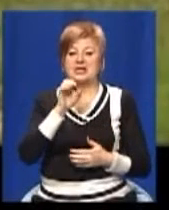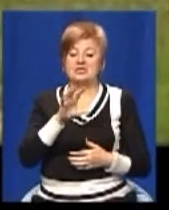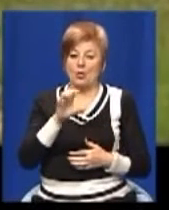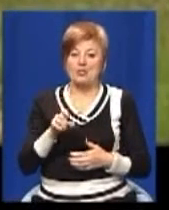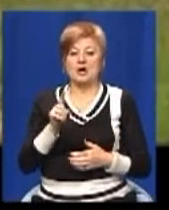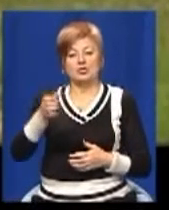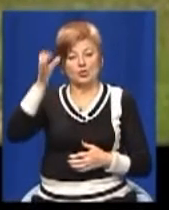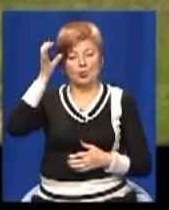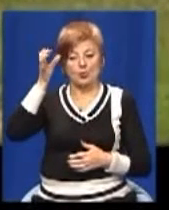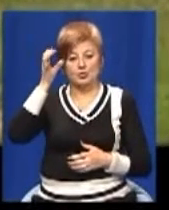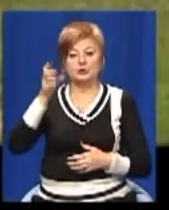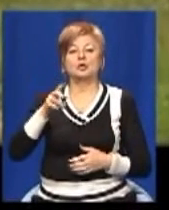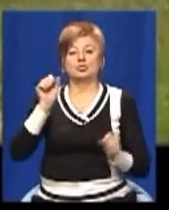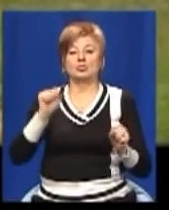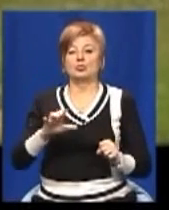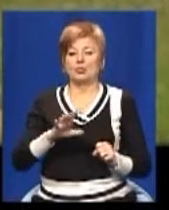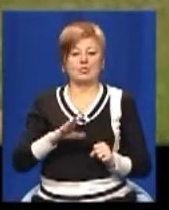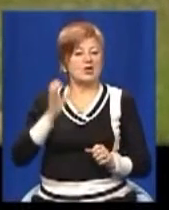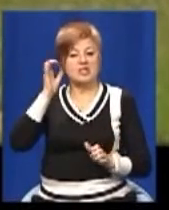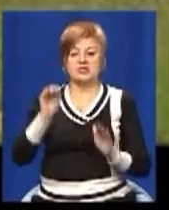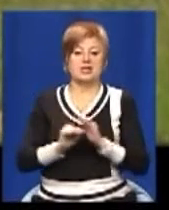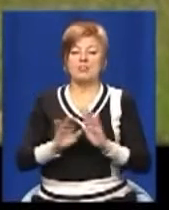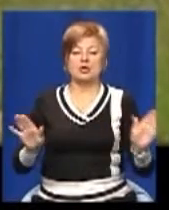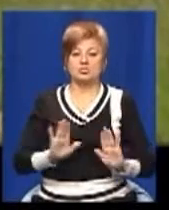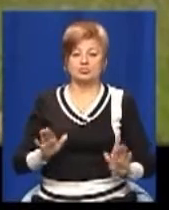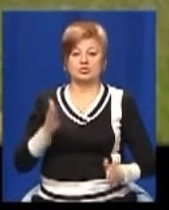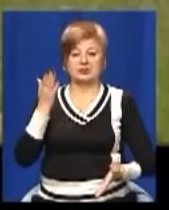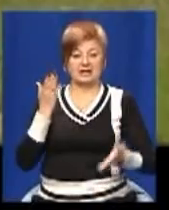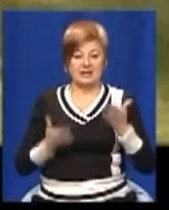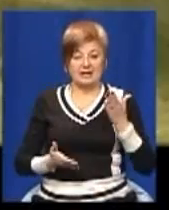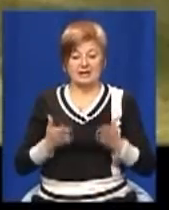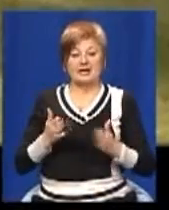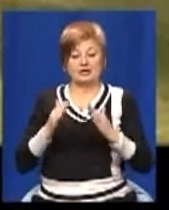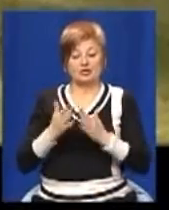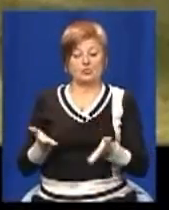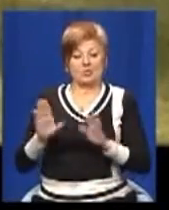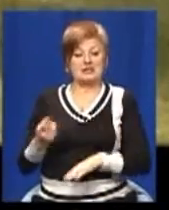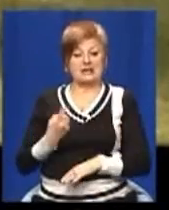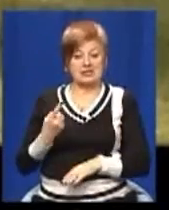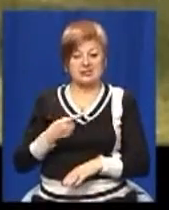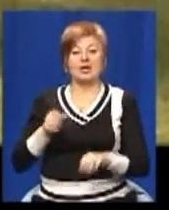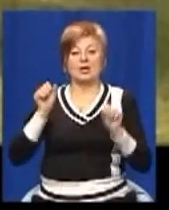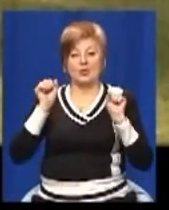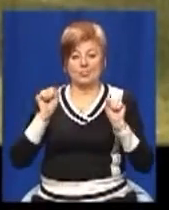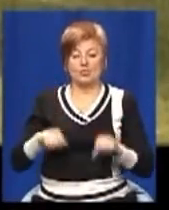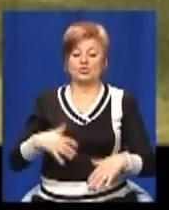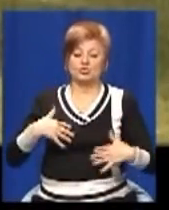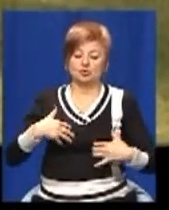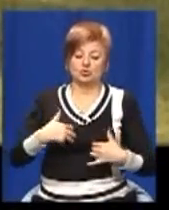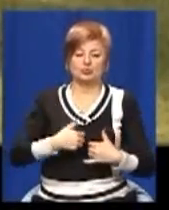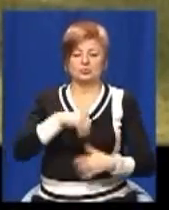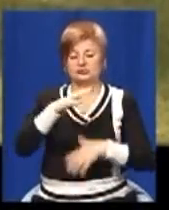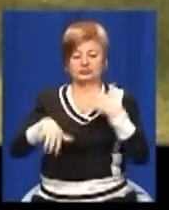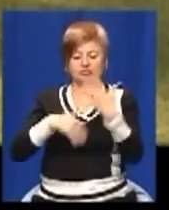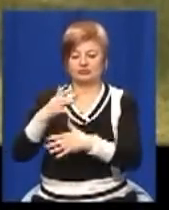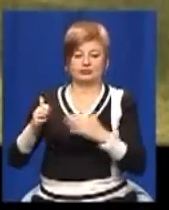вони розумні, але можуть бути неслухняними. І якщо залишити їх дома на самоті, то можуть занудьгувати і наробити